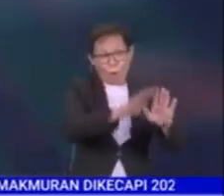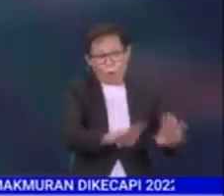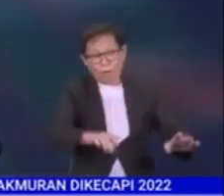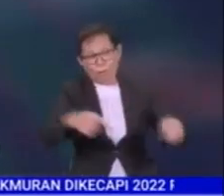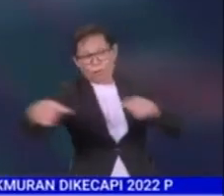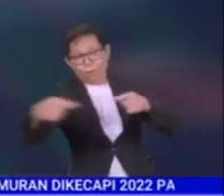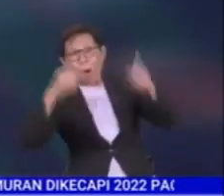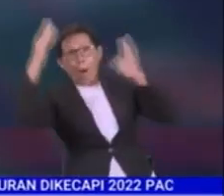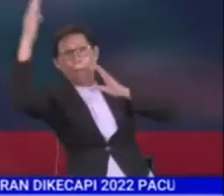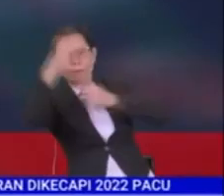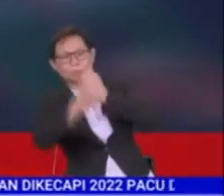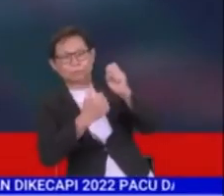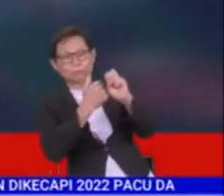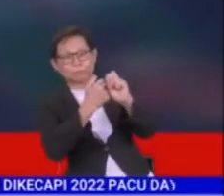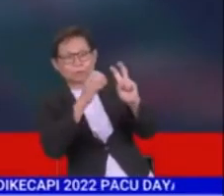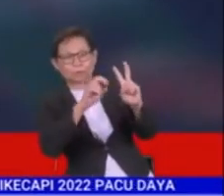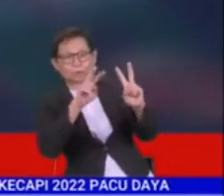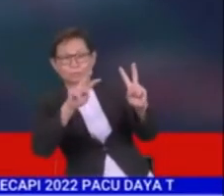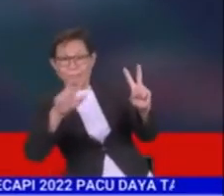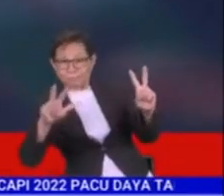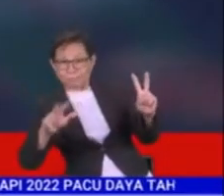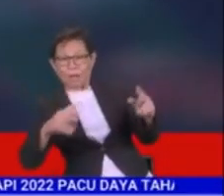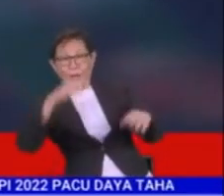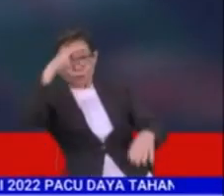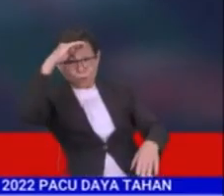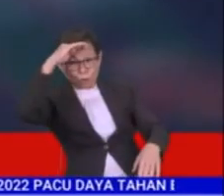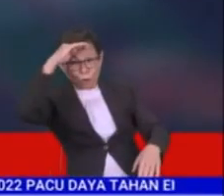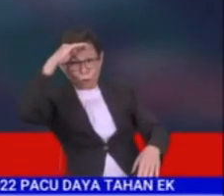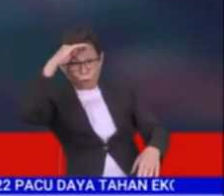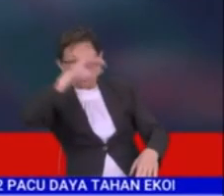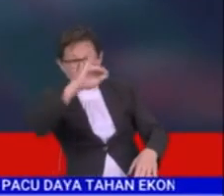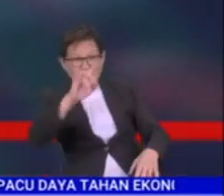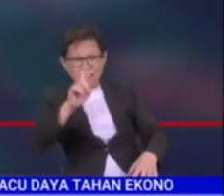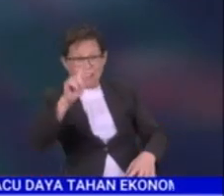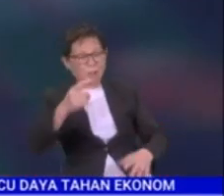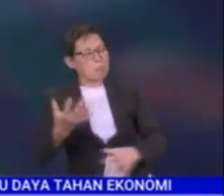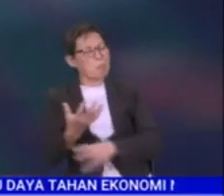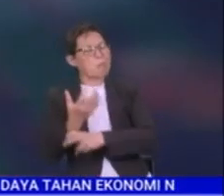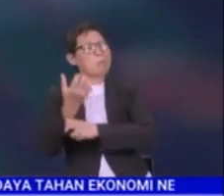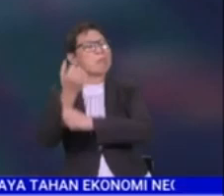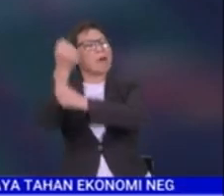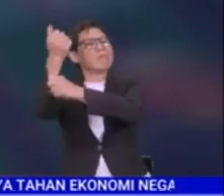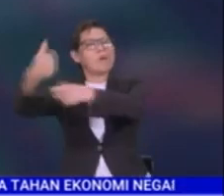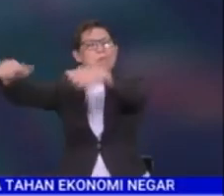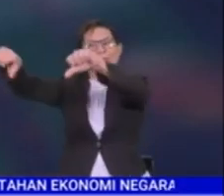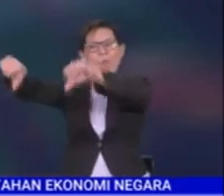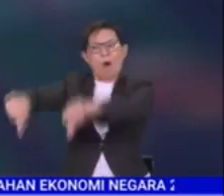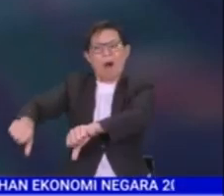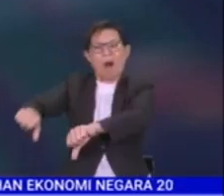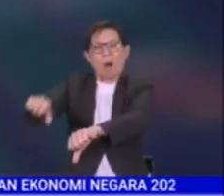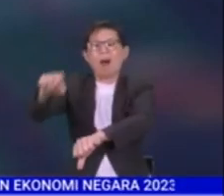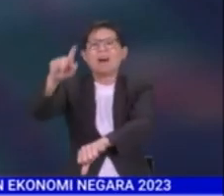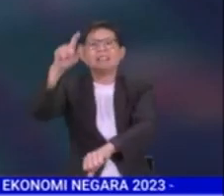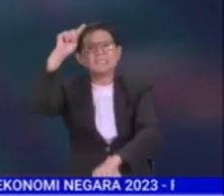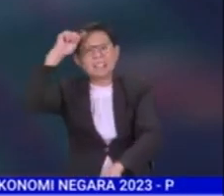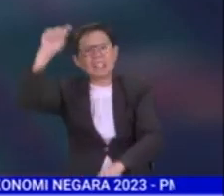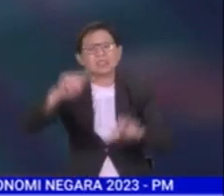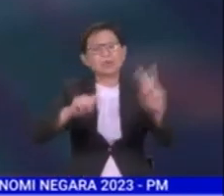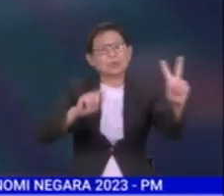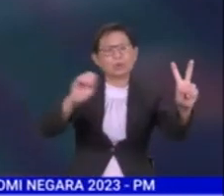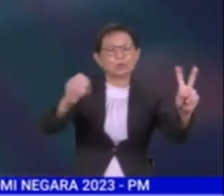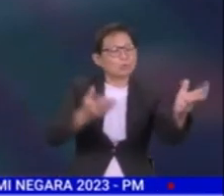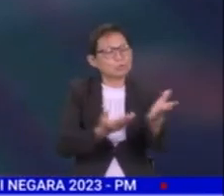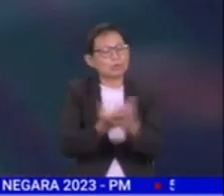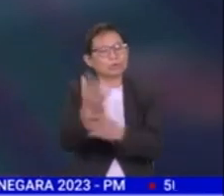Kembangan Liga Malaysia 2023. Johor Darul Azim JDT menang bergaya menewaskan Terengganu FC TFC 2-0 semalam